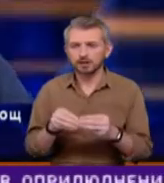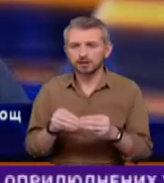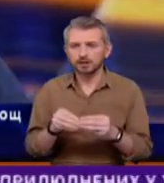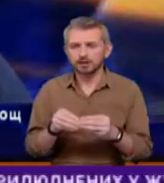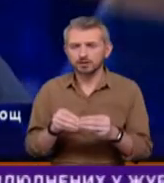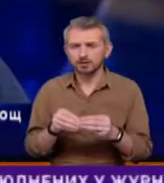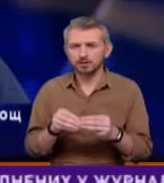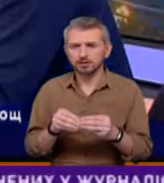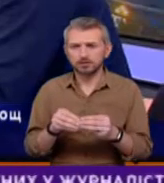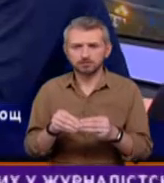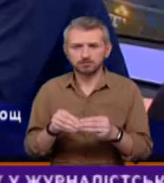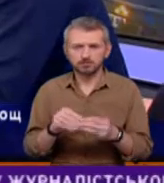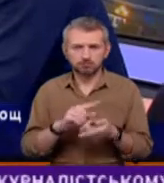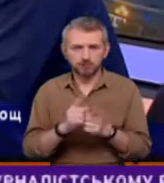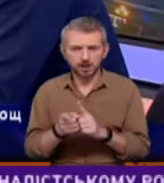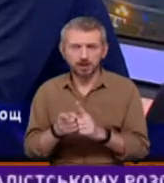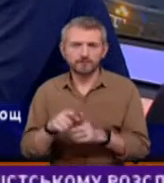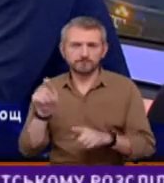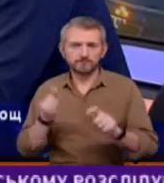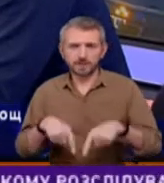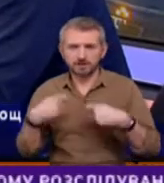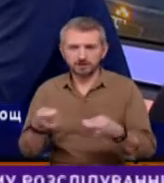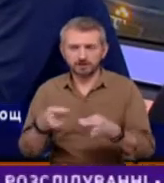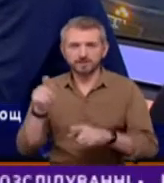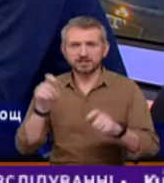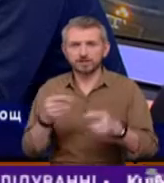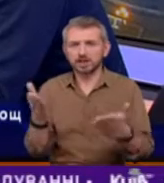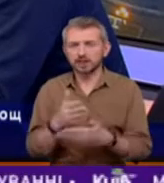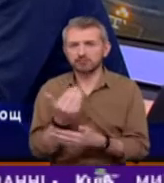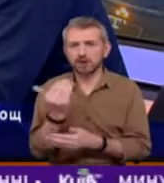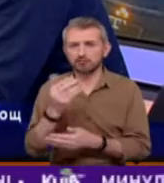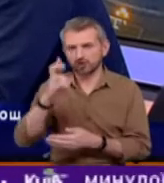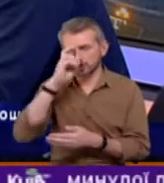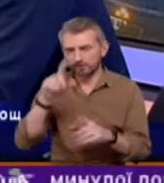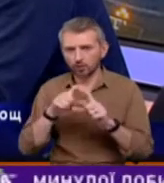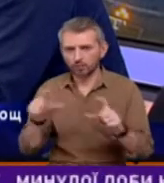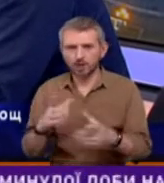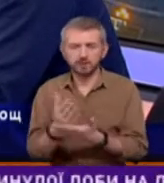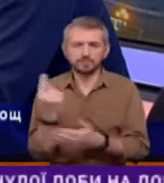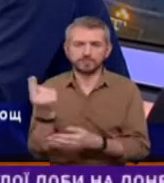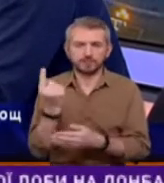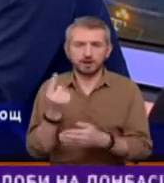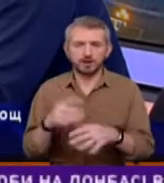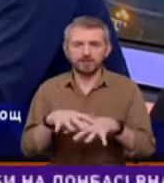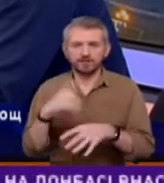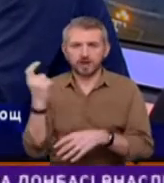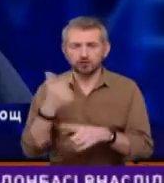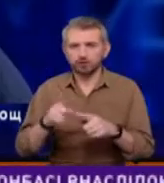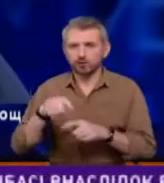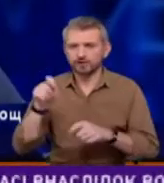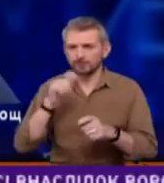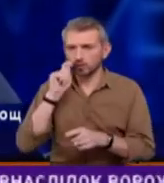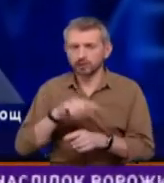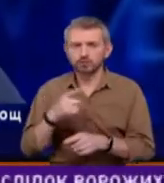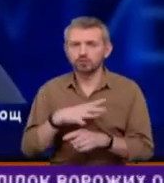переданий фестиваль, який належить державній компанії і є ексклюзивним власником цього фестивалю в Україні. Чому вона